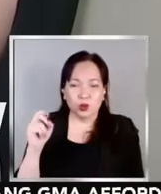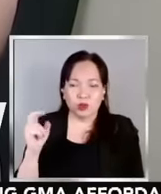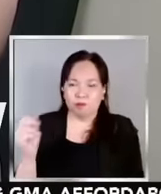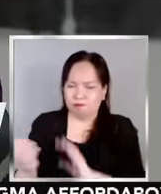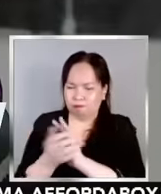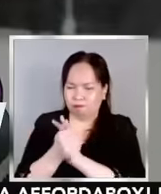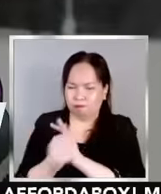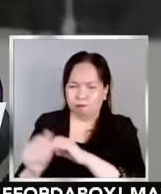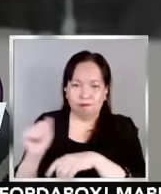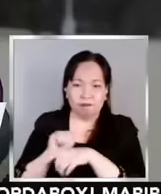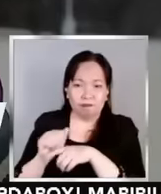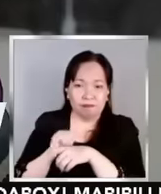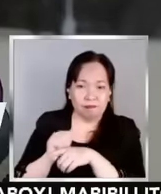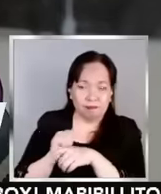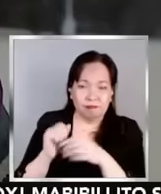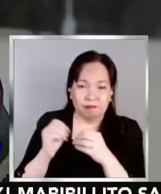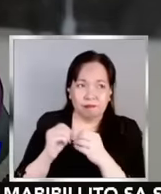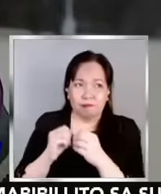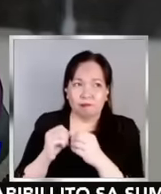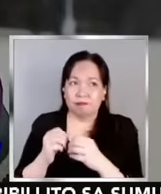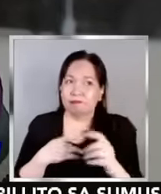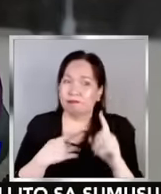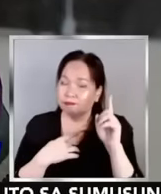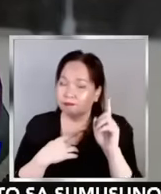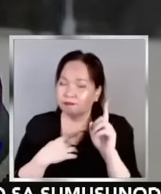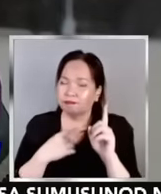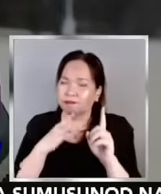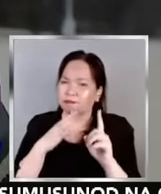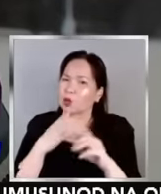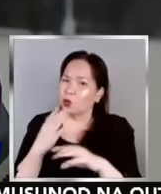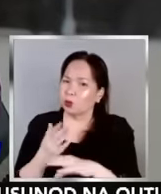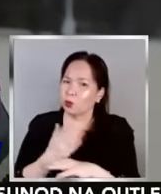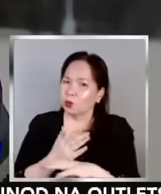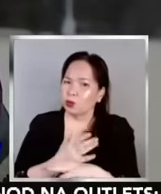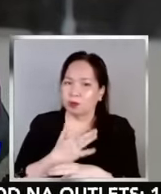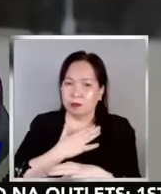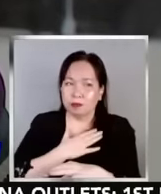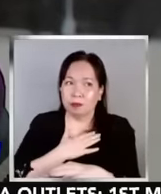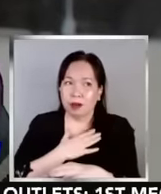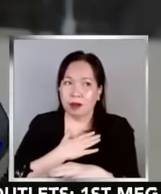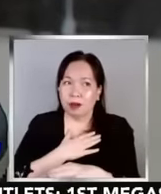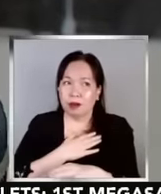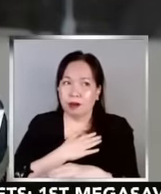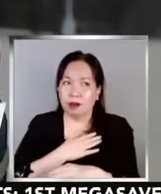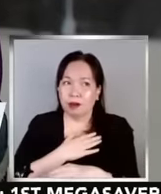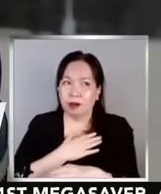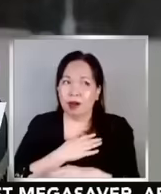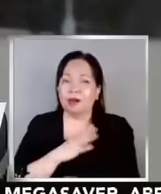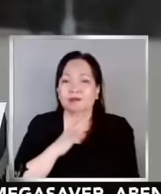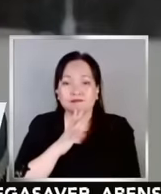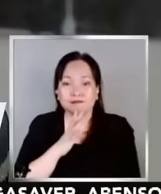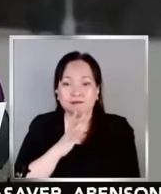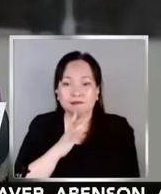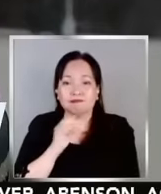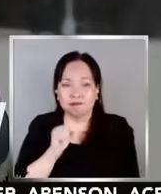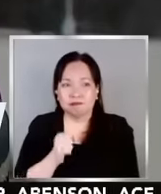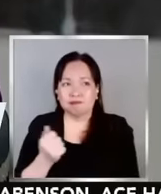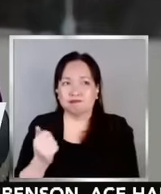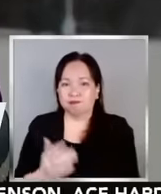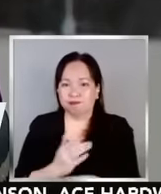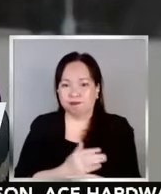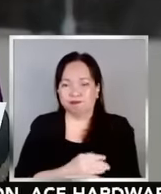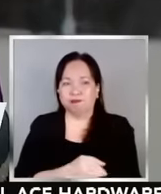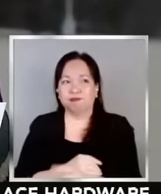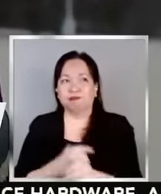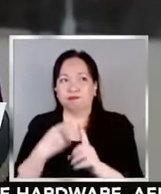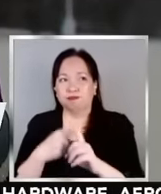skills na-enhance po yung speaking kills ko po Ganun po and yung critical